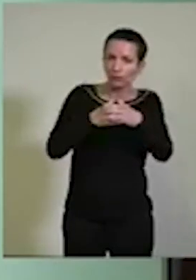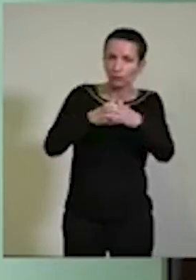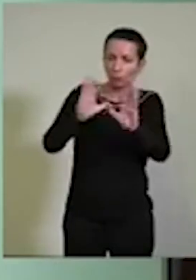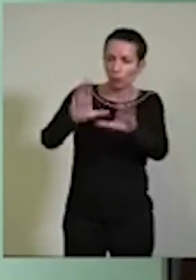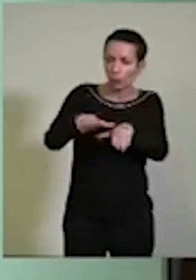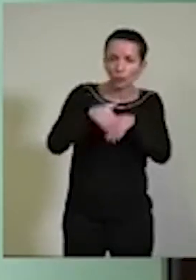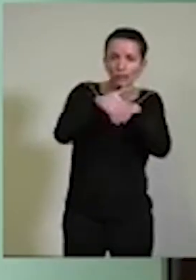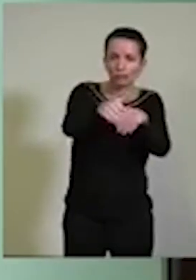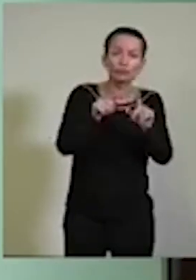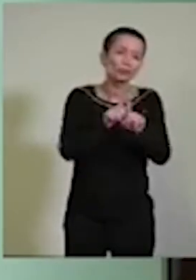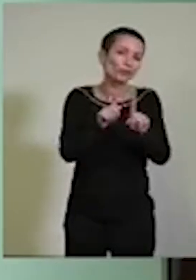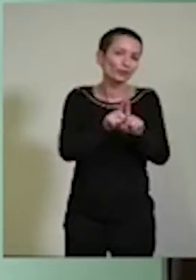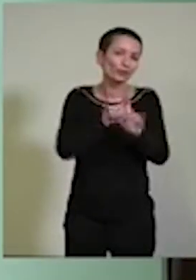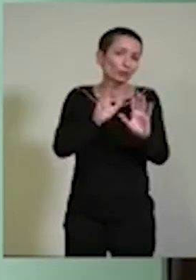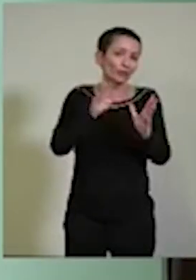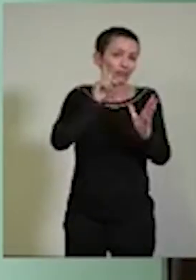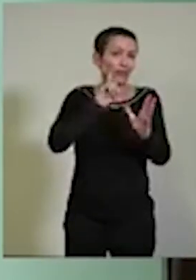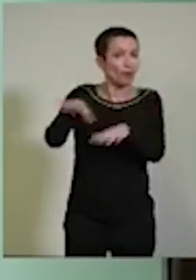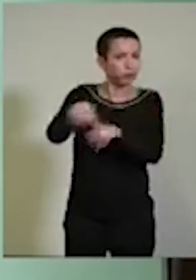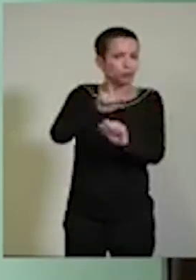recruter aussi un peu plus dans